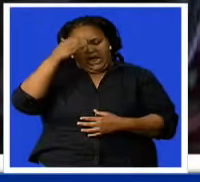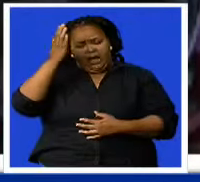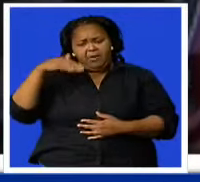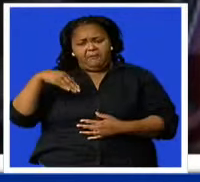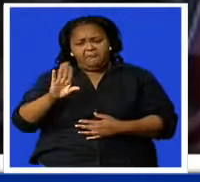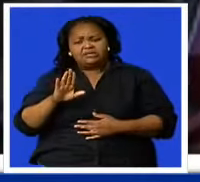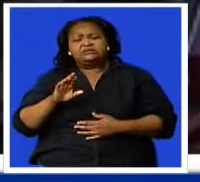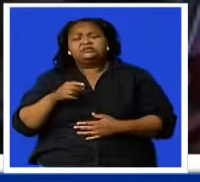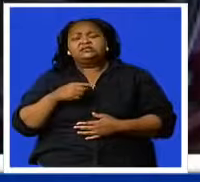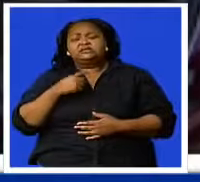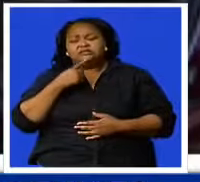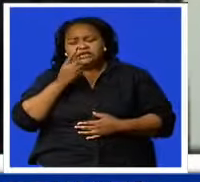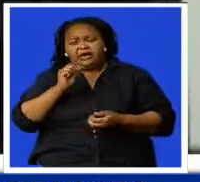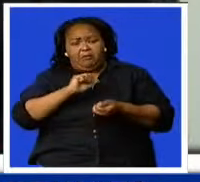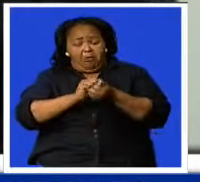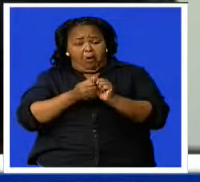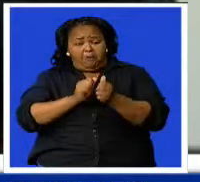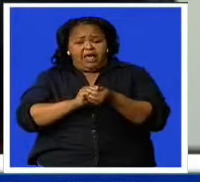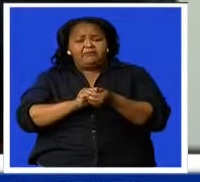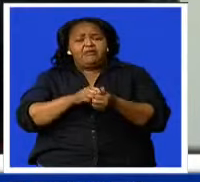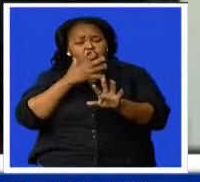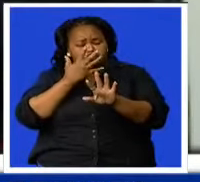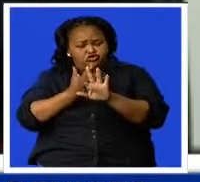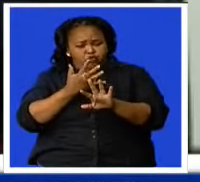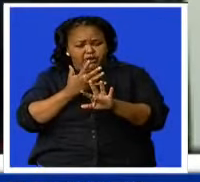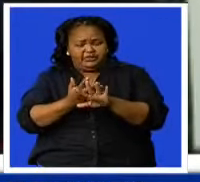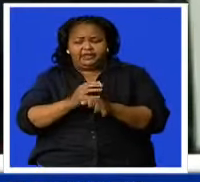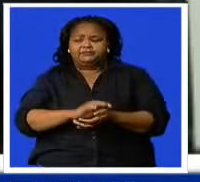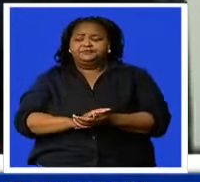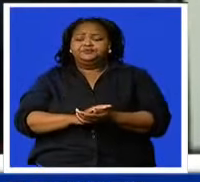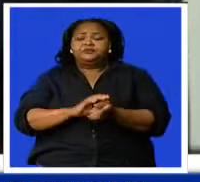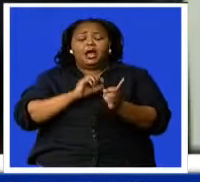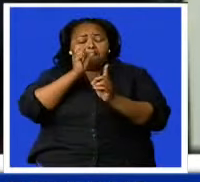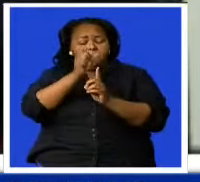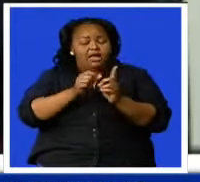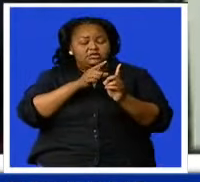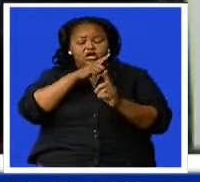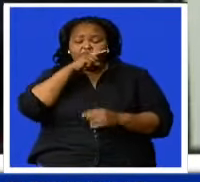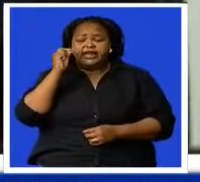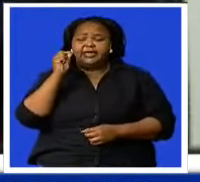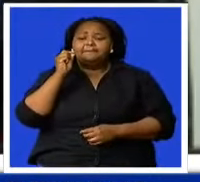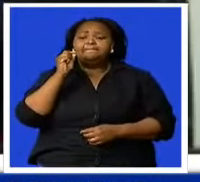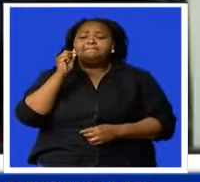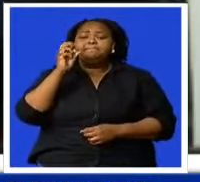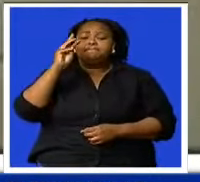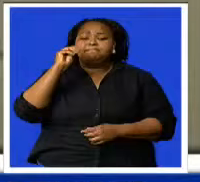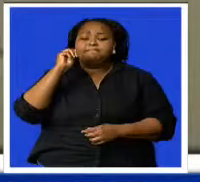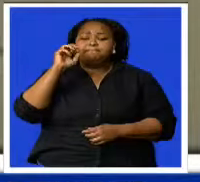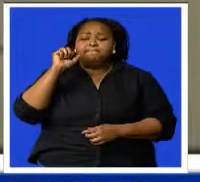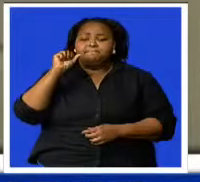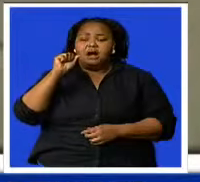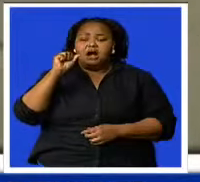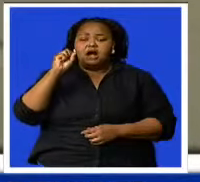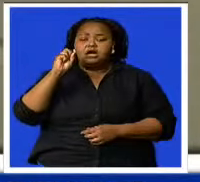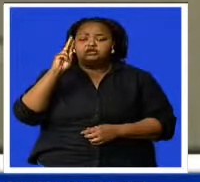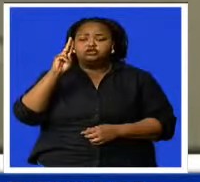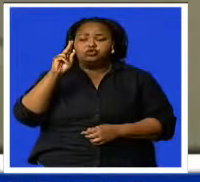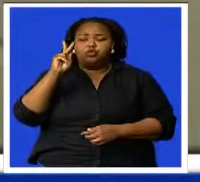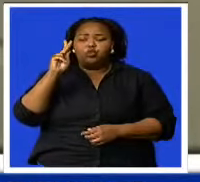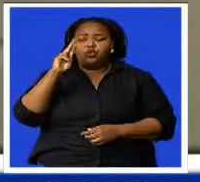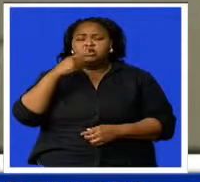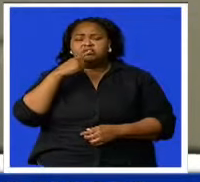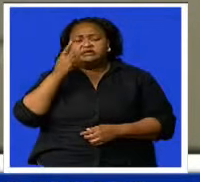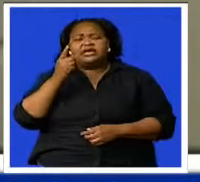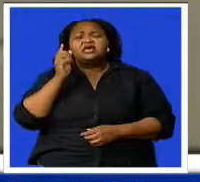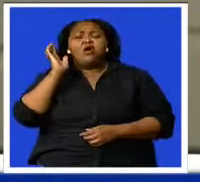lapha eVeni. Liphini landvunankulu Themba Masuku lithi uhulumende uyadiva letikhalo futhi ngekusebenzisana netinhlangano